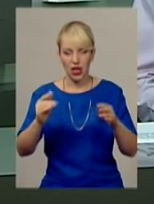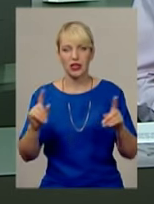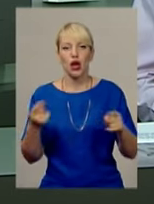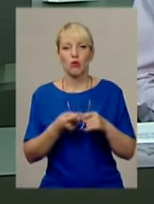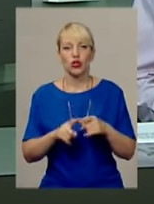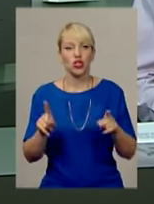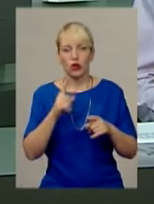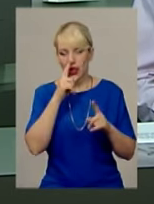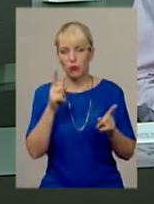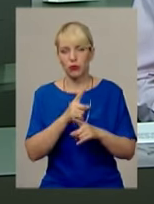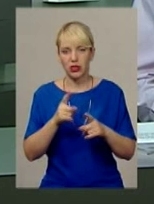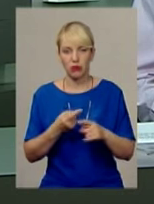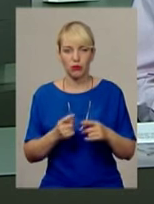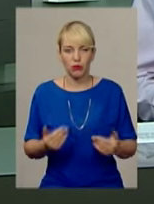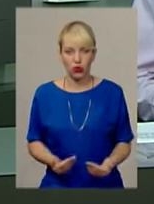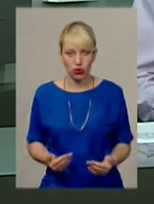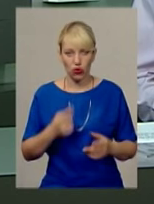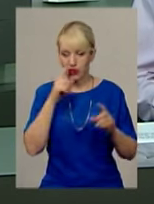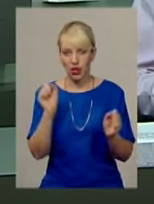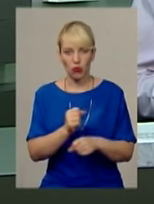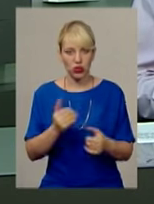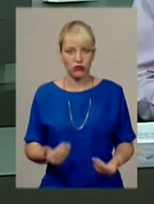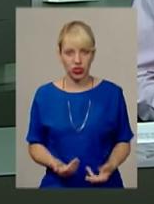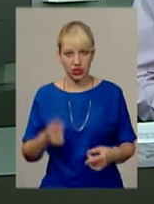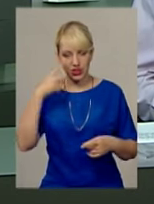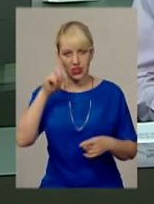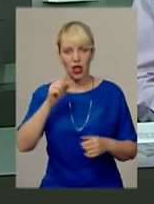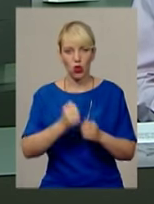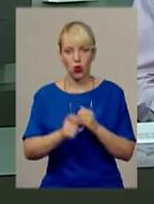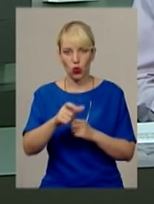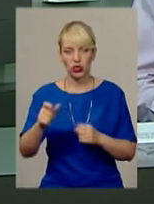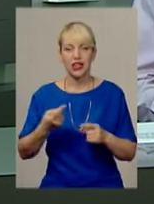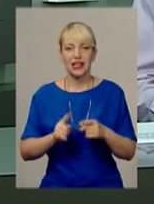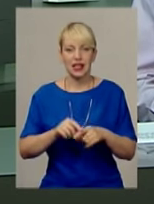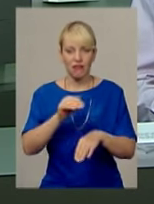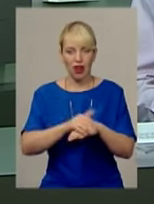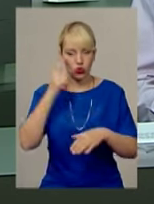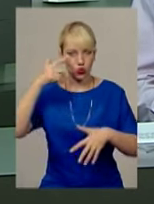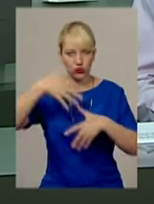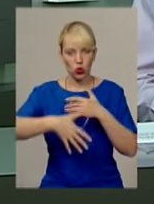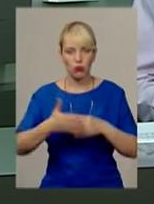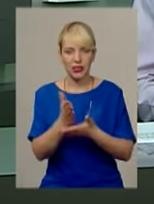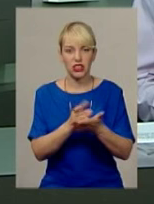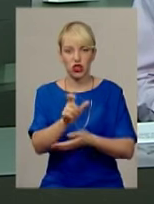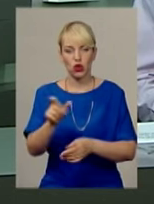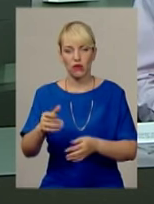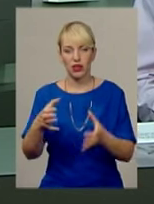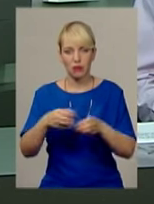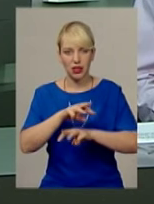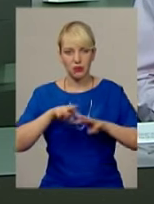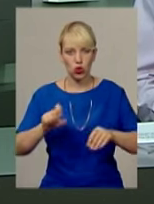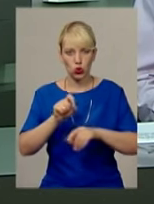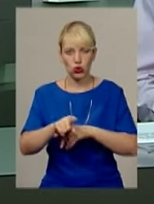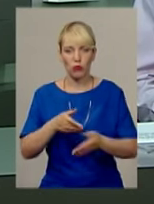на прожитковий мінімум сьогодні в Україні прожити неможливо, знає кожен. Нарешті цей факт усвідомили і чиновники. Кабінет міністрів